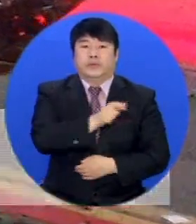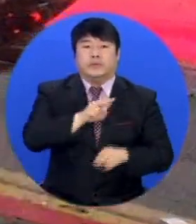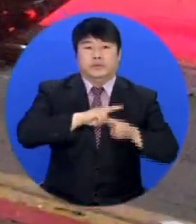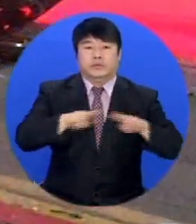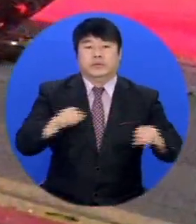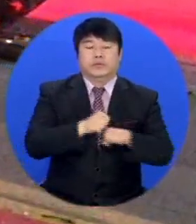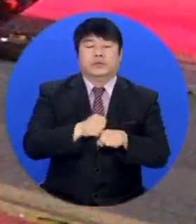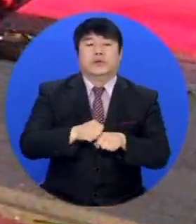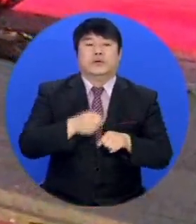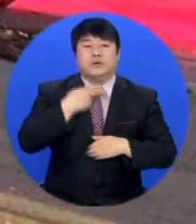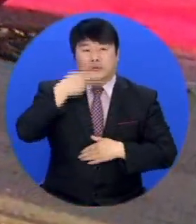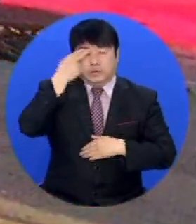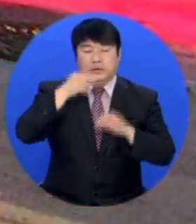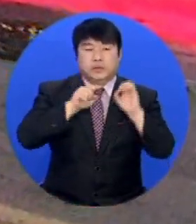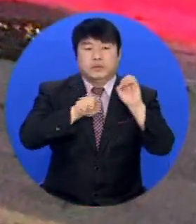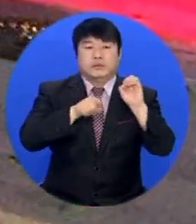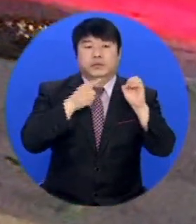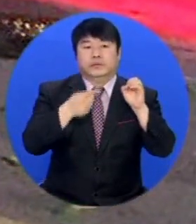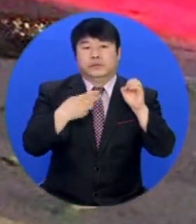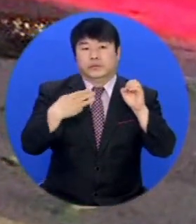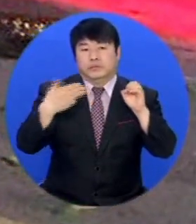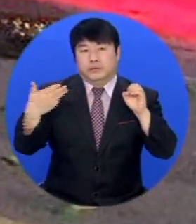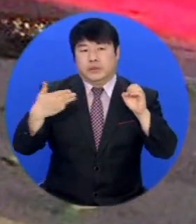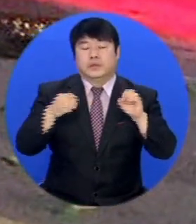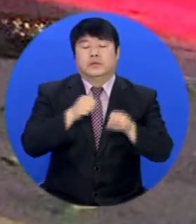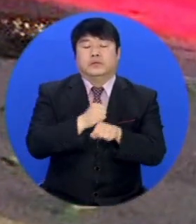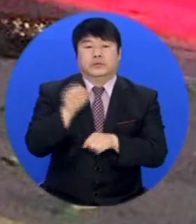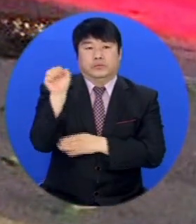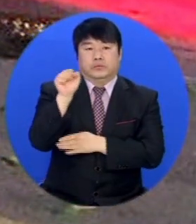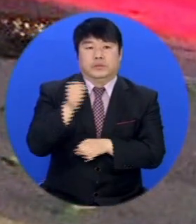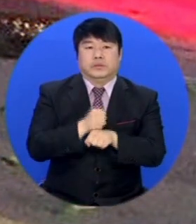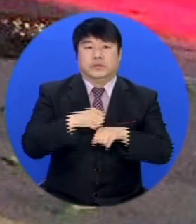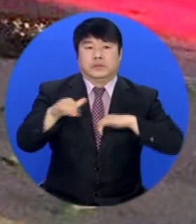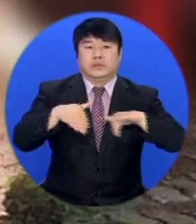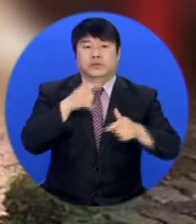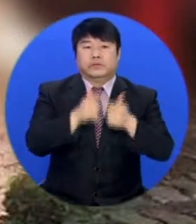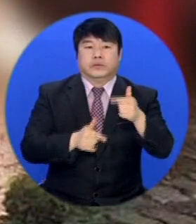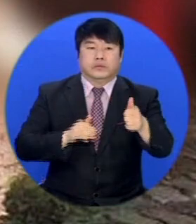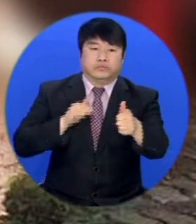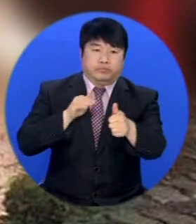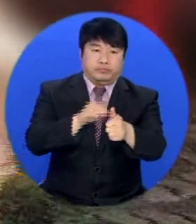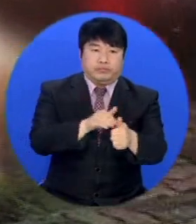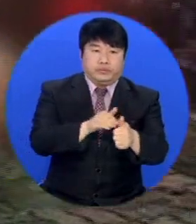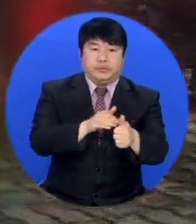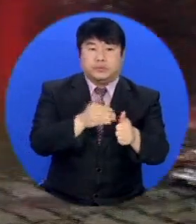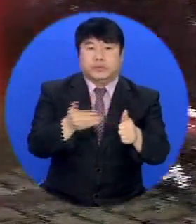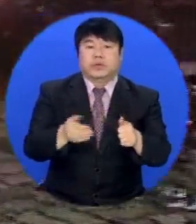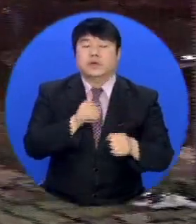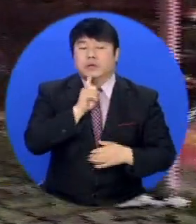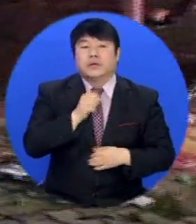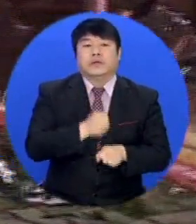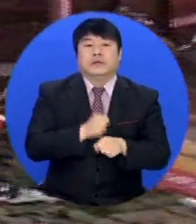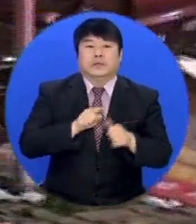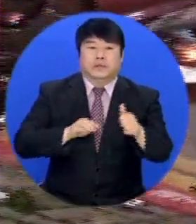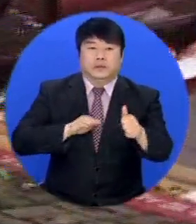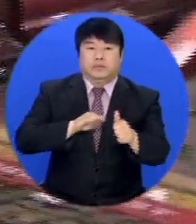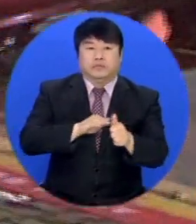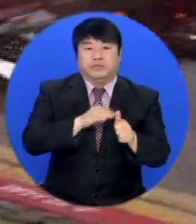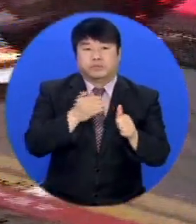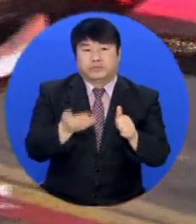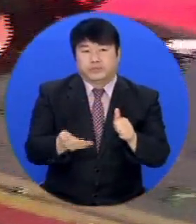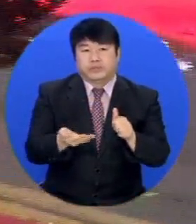농도 0.138% 상태로 운전을 하다 가로수를 들이받은 혐의를 받고 있습니다. 이 사고로